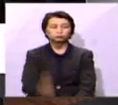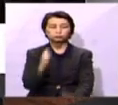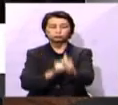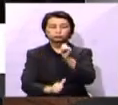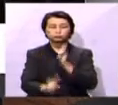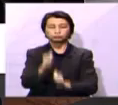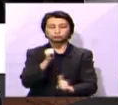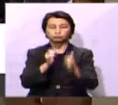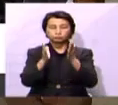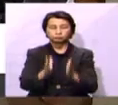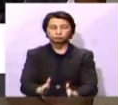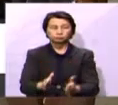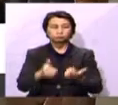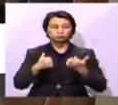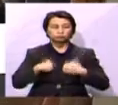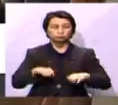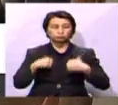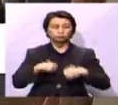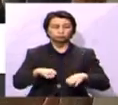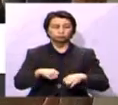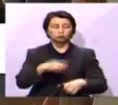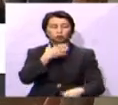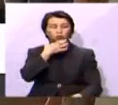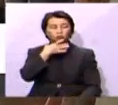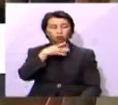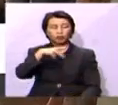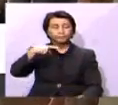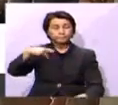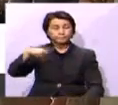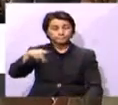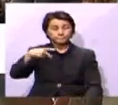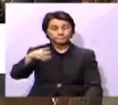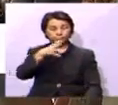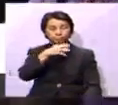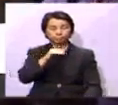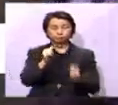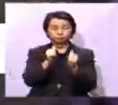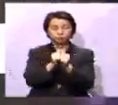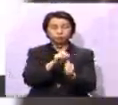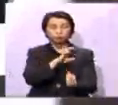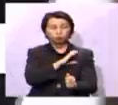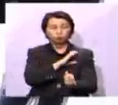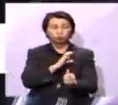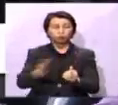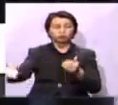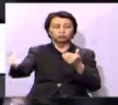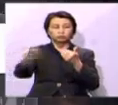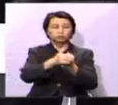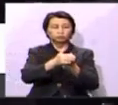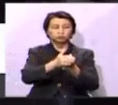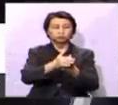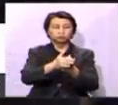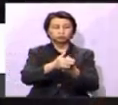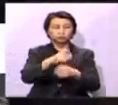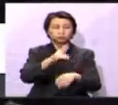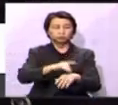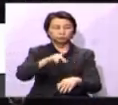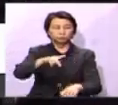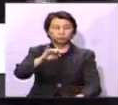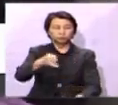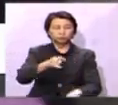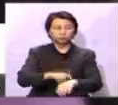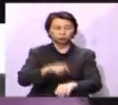Pelakon berkenaan yang berpakaian lokap berwarna ungu dan diiringi anggota polis tiba di Kompleks Mahkamah Petaling Jaya